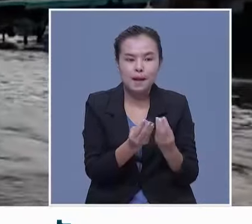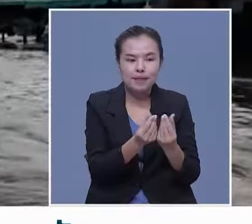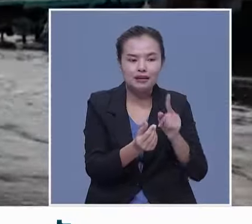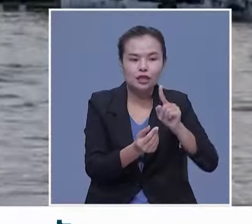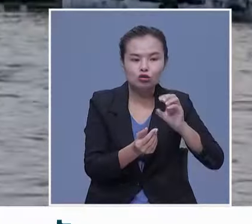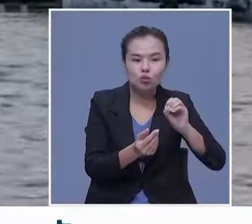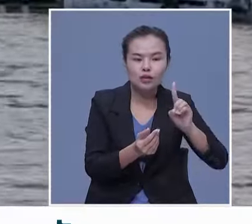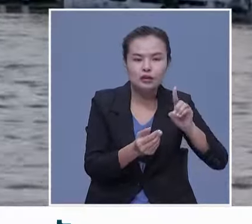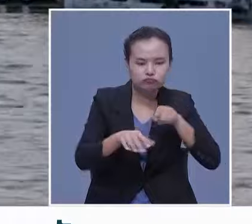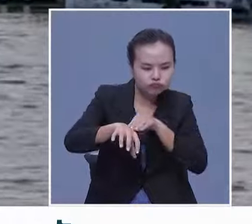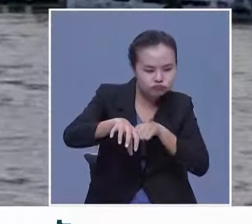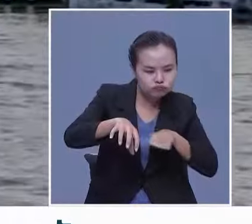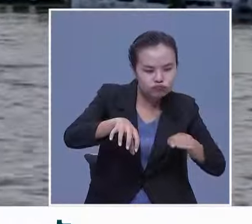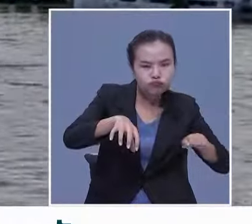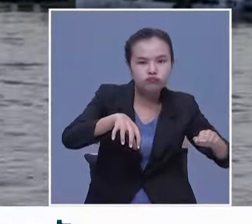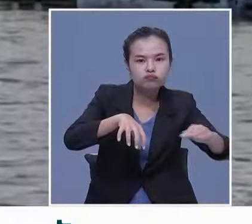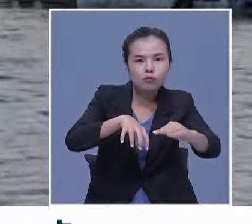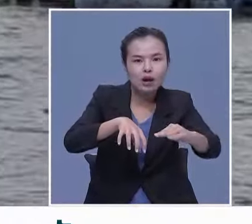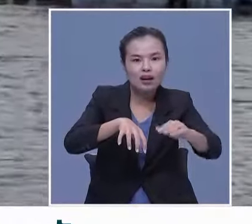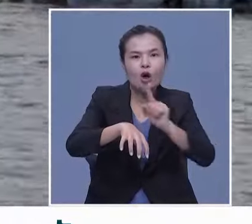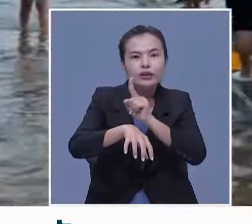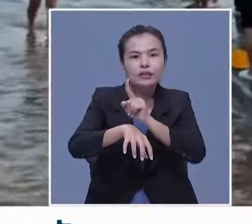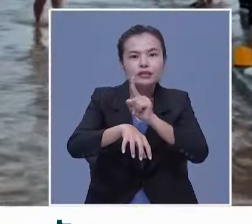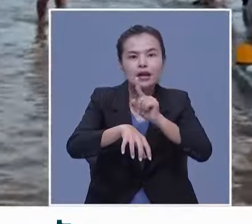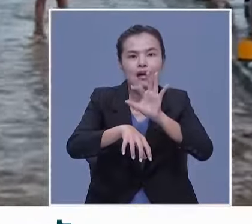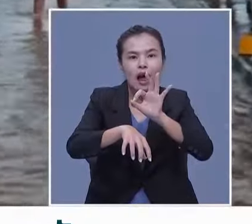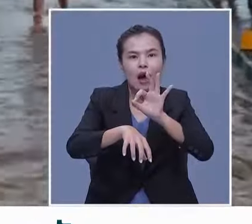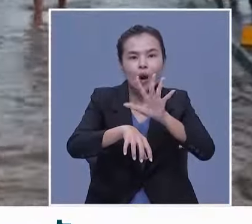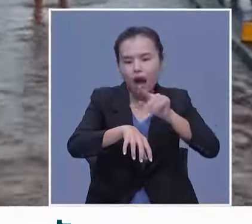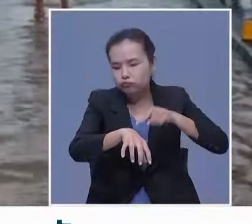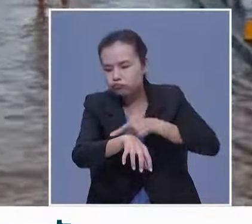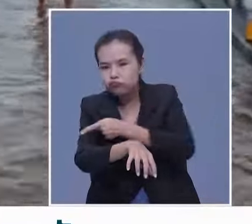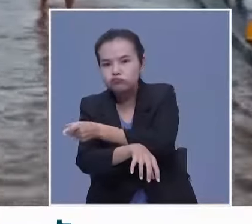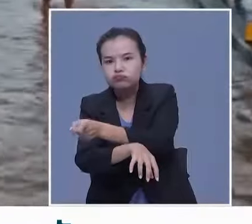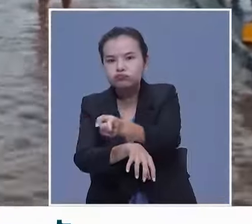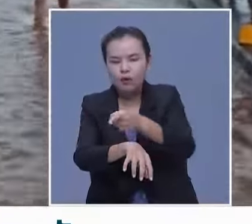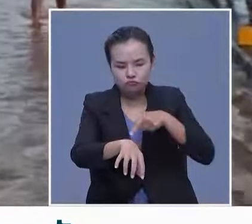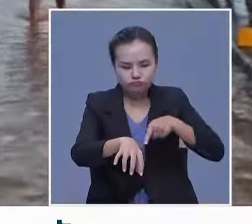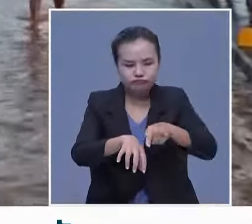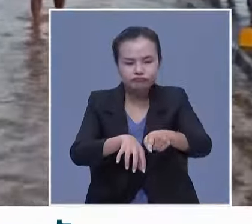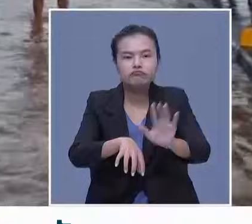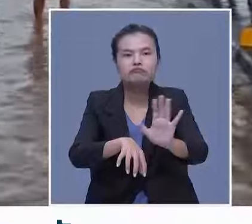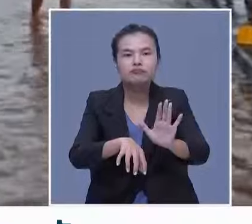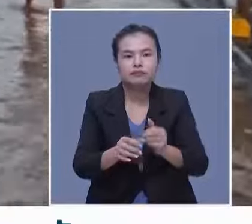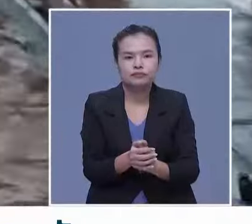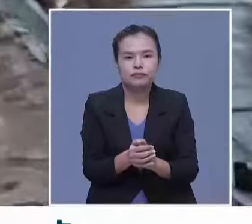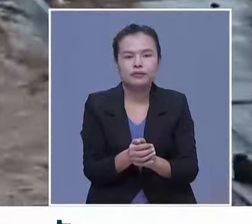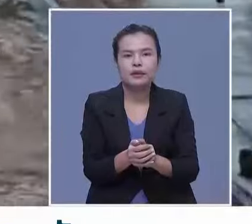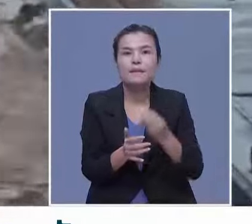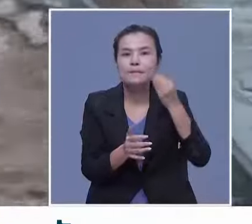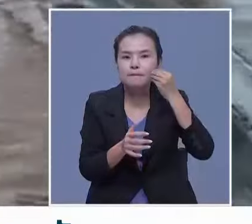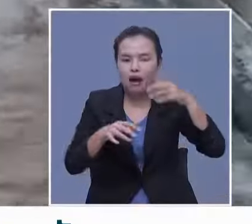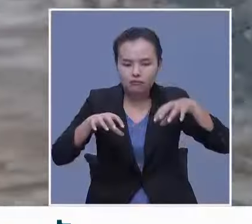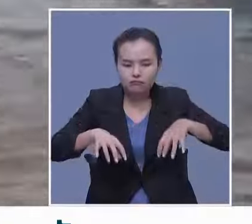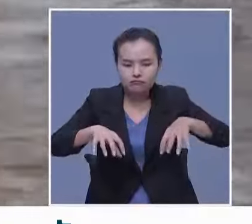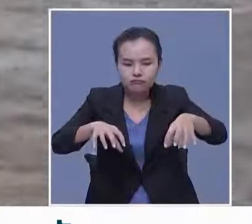101แล้วก็ถนนหมายเลข 1195เข้าอำเภอเมืองสุขทัยแทนนะครับส่วนชาวบ้านที่ถูกน้ำท่วมและอยู่ติดถนน